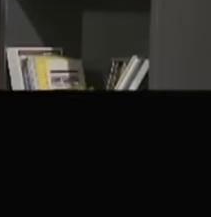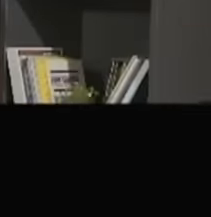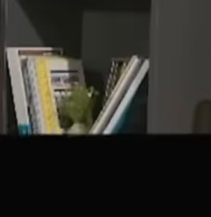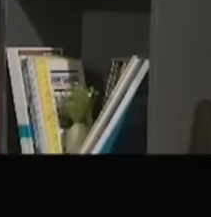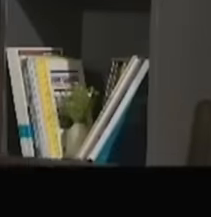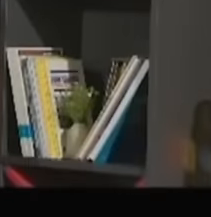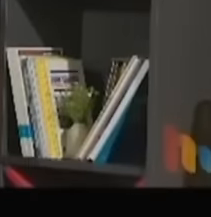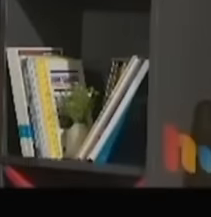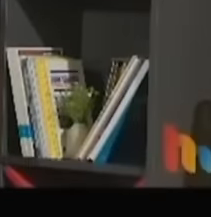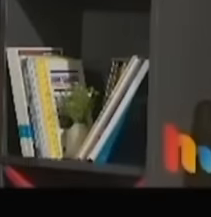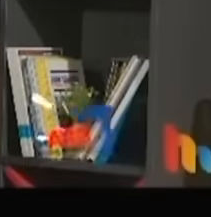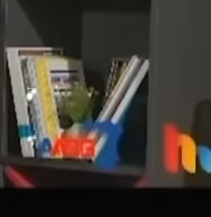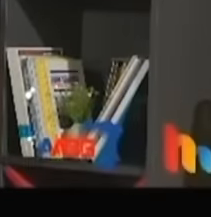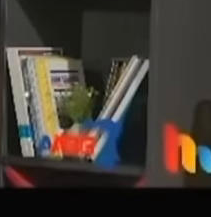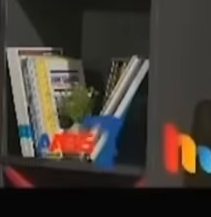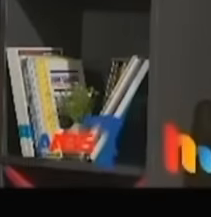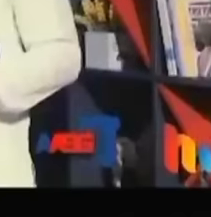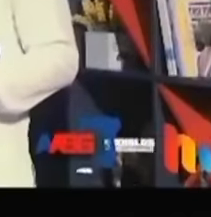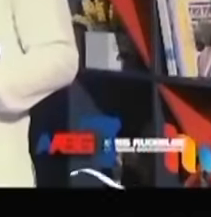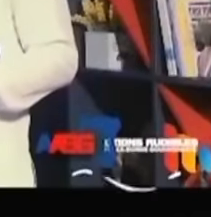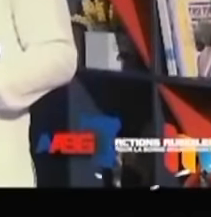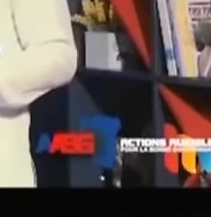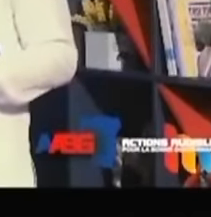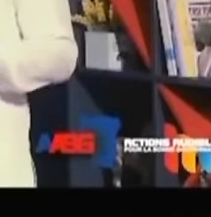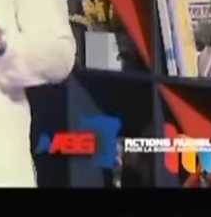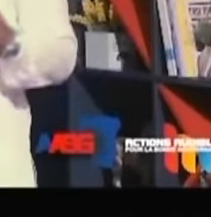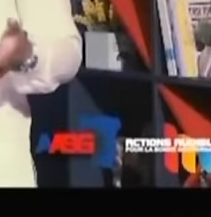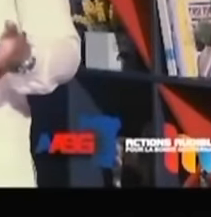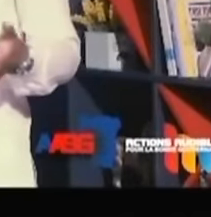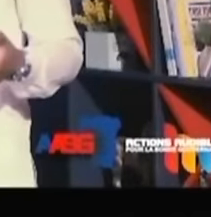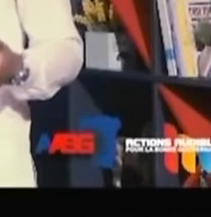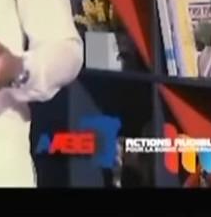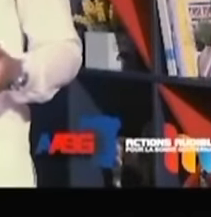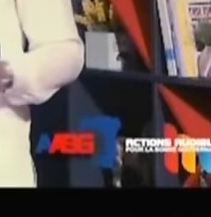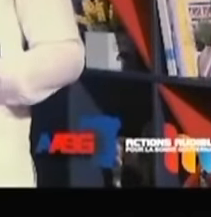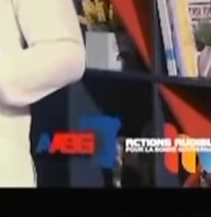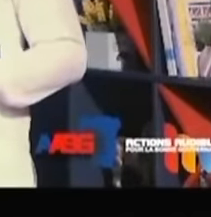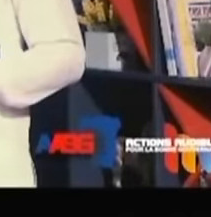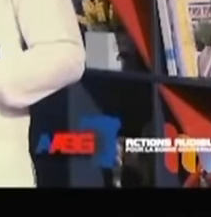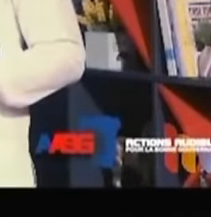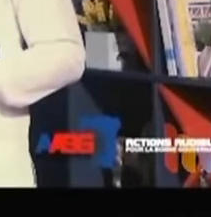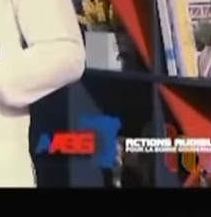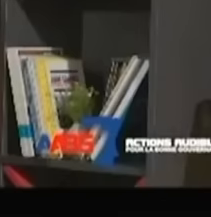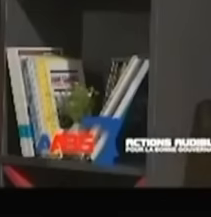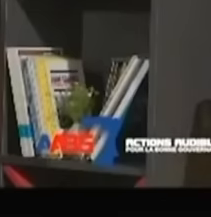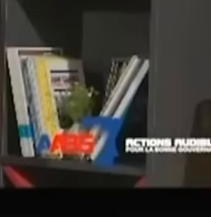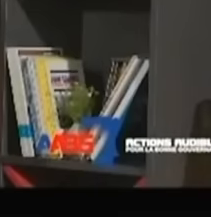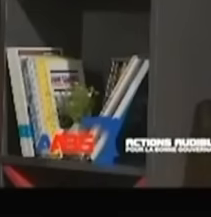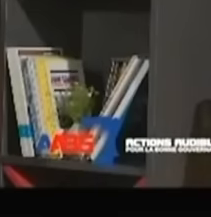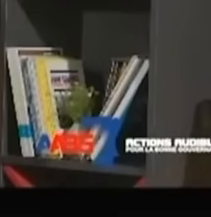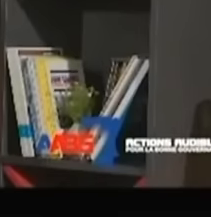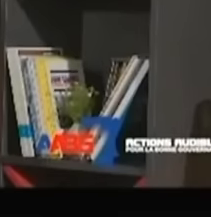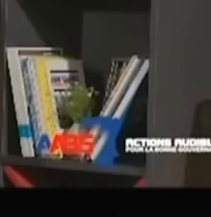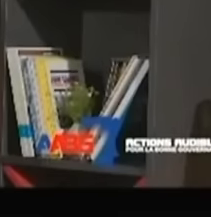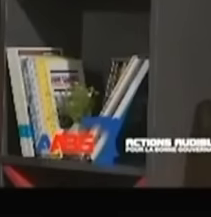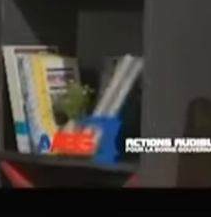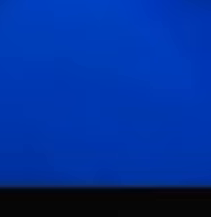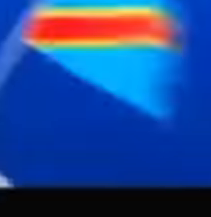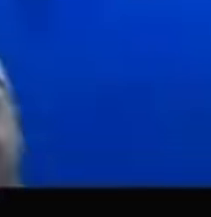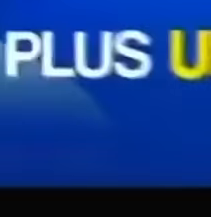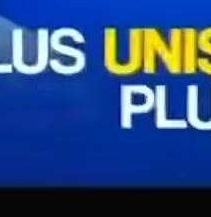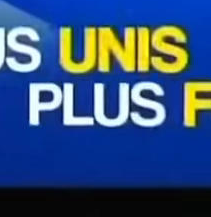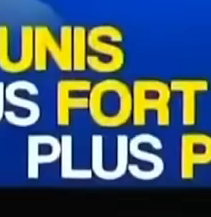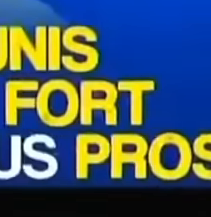Frères et sœurs congolais, où que vous soyez, le mot d'ordre aujourd'hui, avec ces débuts de campagne, c'est le candidat numéro 20.